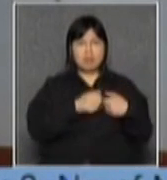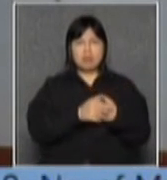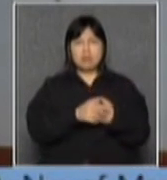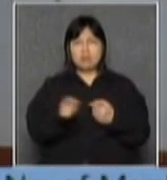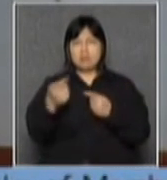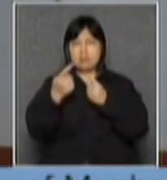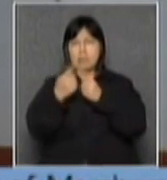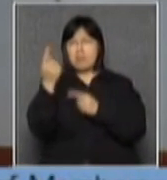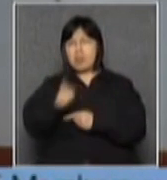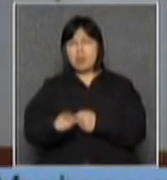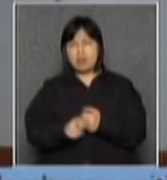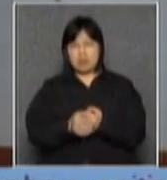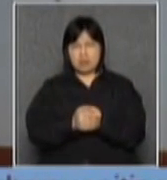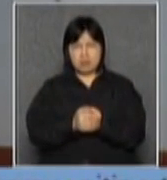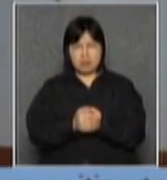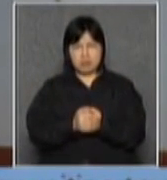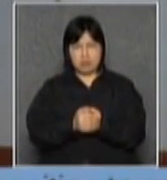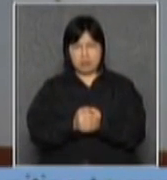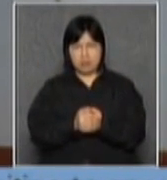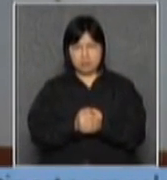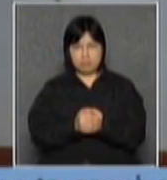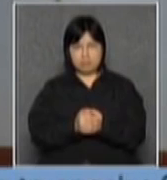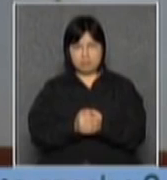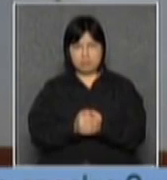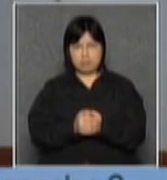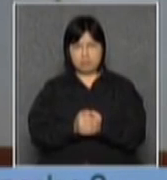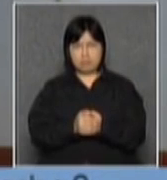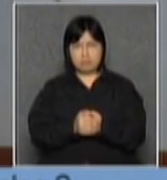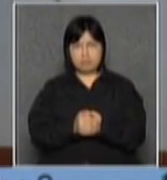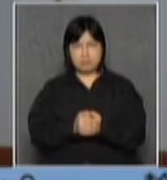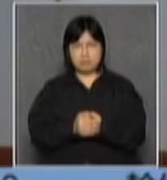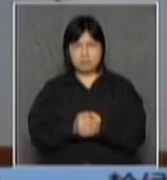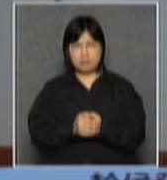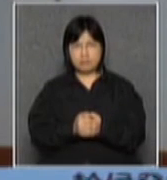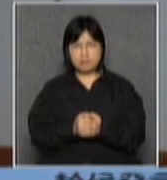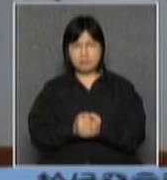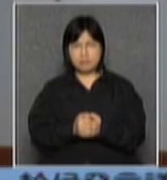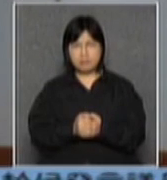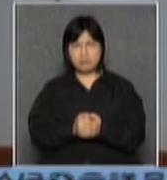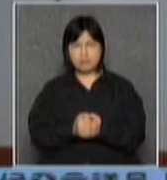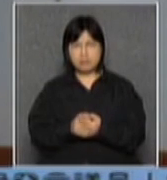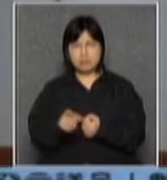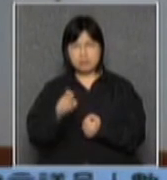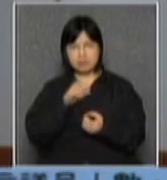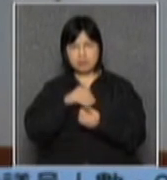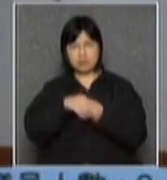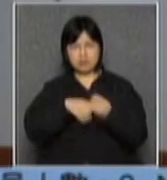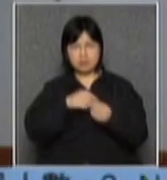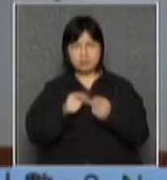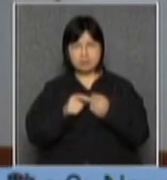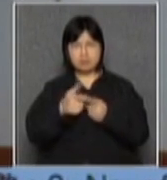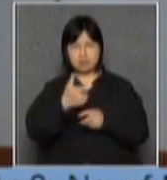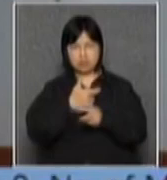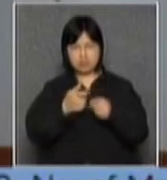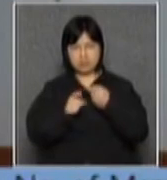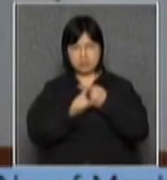㗎？係咪？所以其實佢 雖然間用呢個財政危機論作